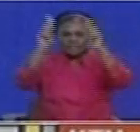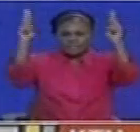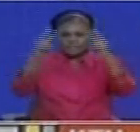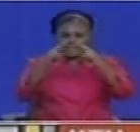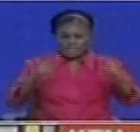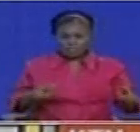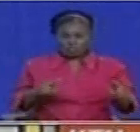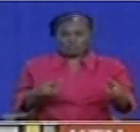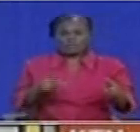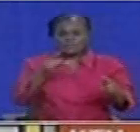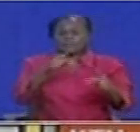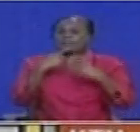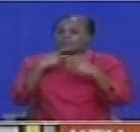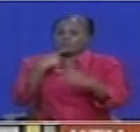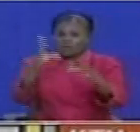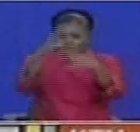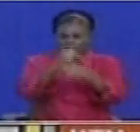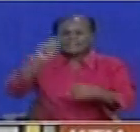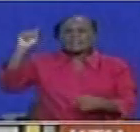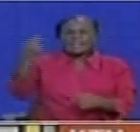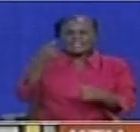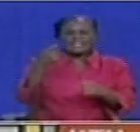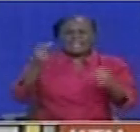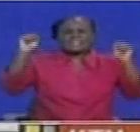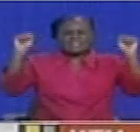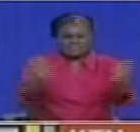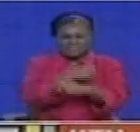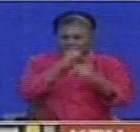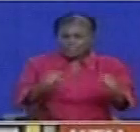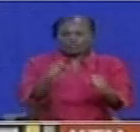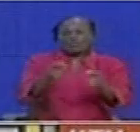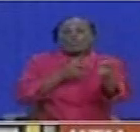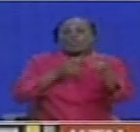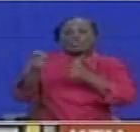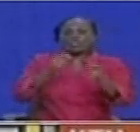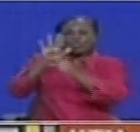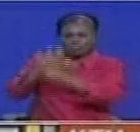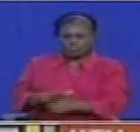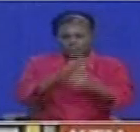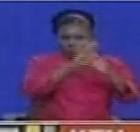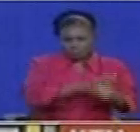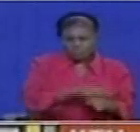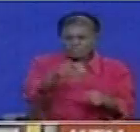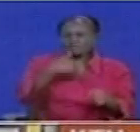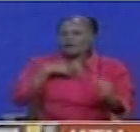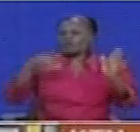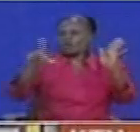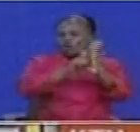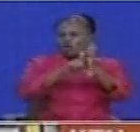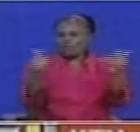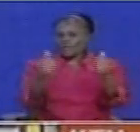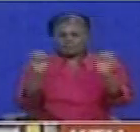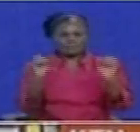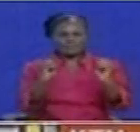la Amnesty likisema kuwa Kenya imeshindwa kukabiliana na visa vya dhulma kwa kukosa sheria madhubuti. Courts must